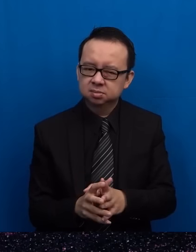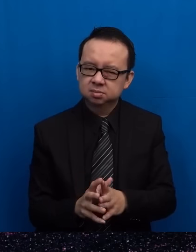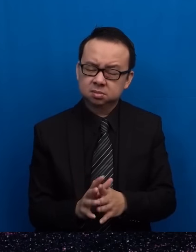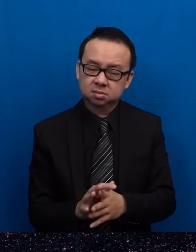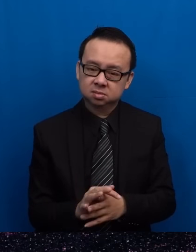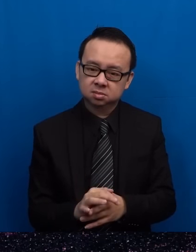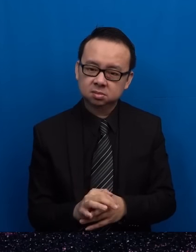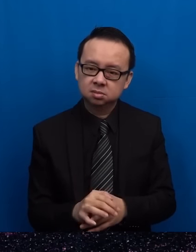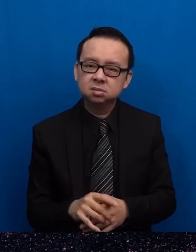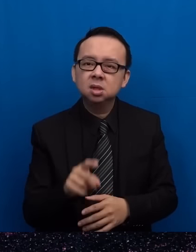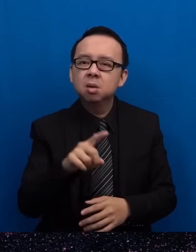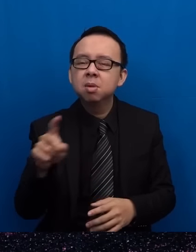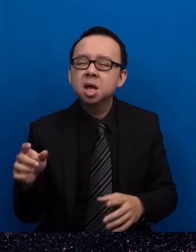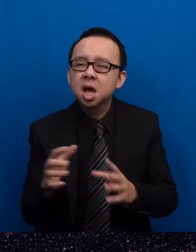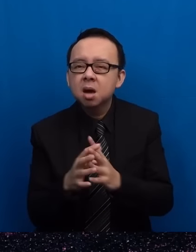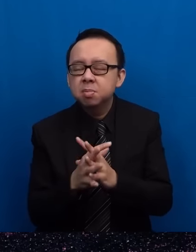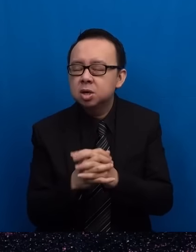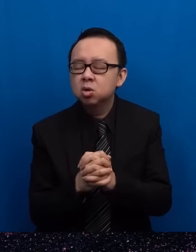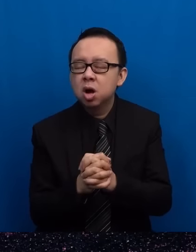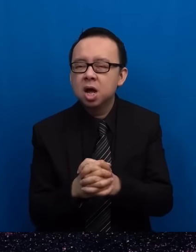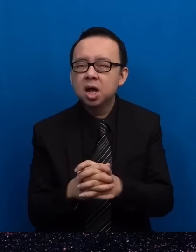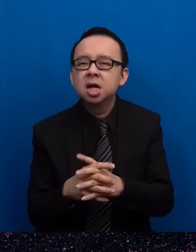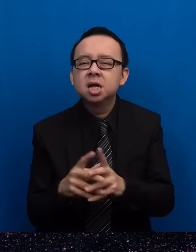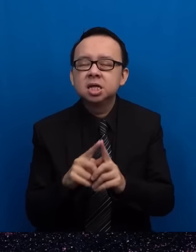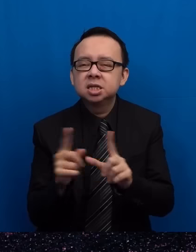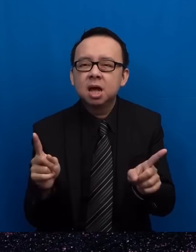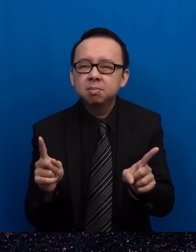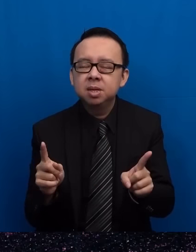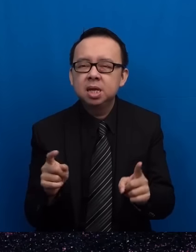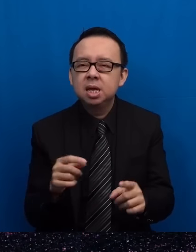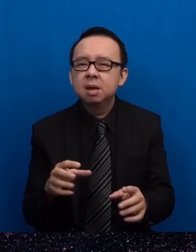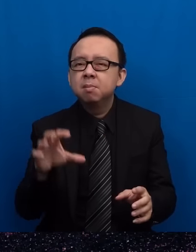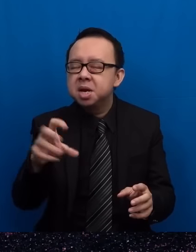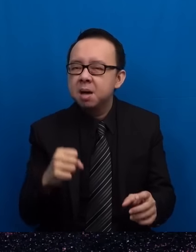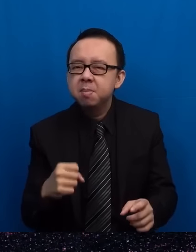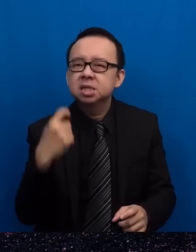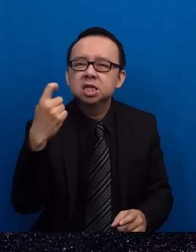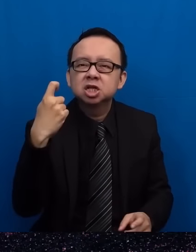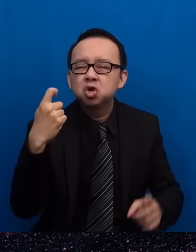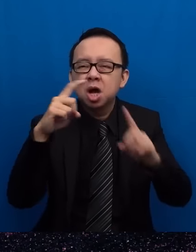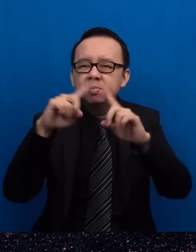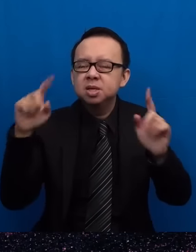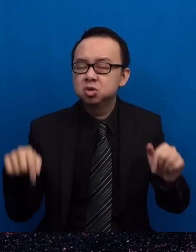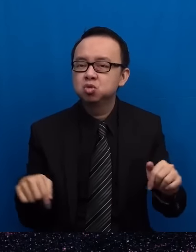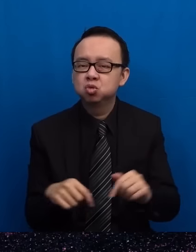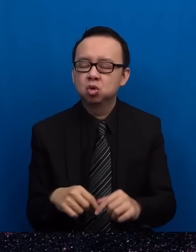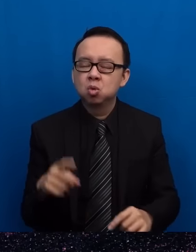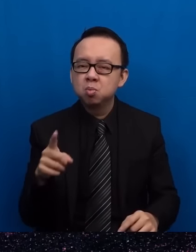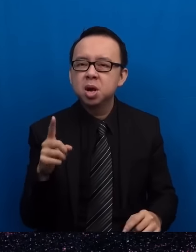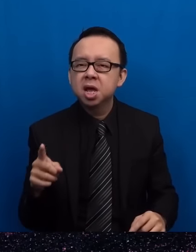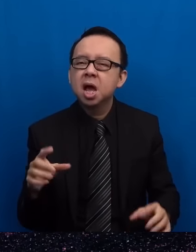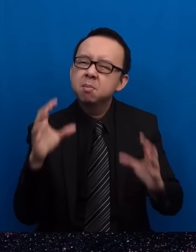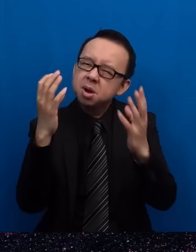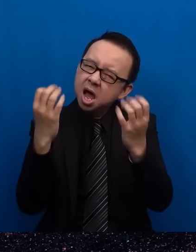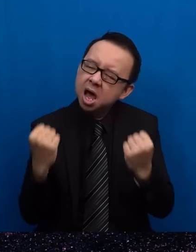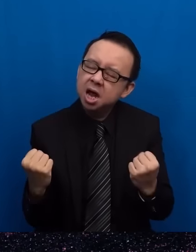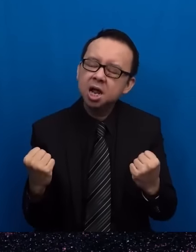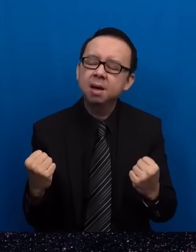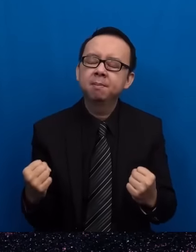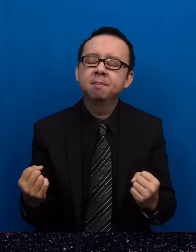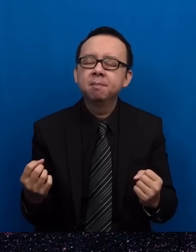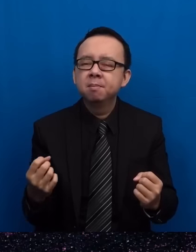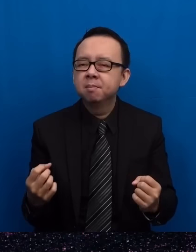Mereka berdoa cuma dapat ketokan pintu. Mereka berharap mujizat yang gimana gitu. Mereka